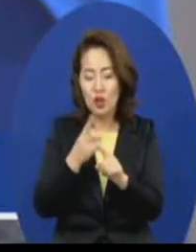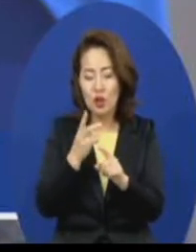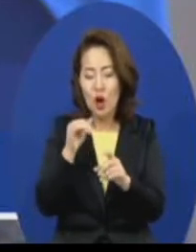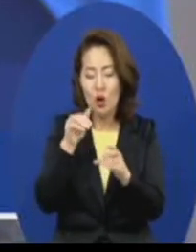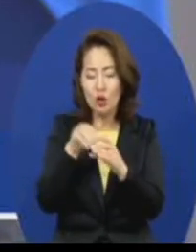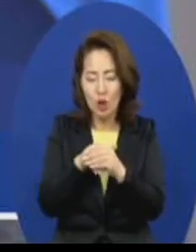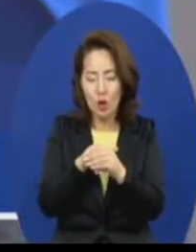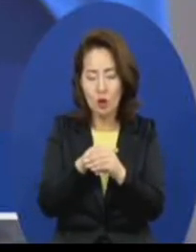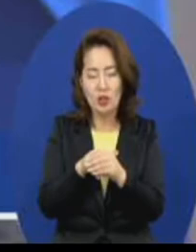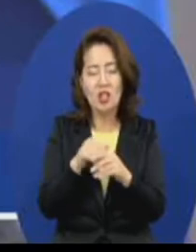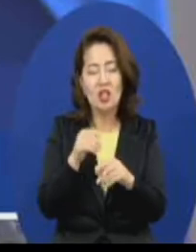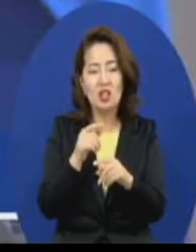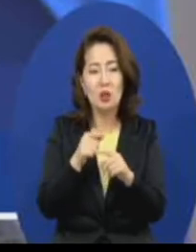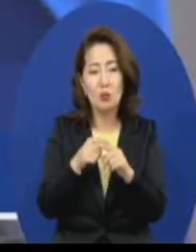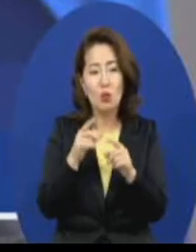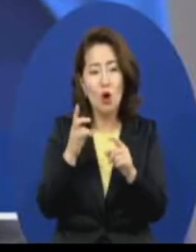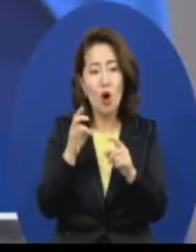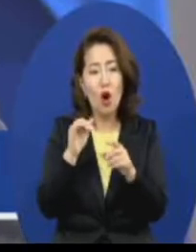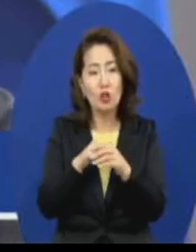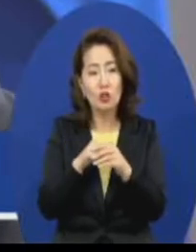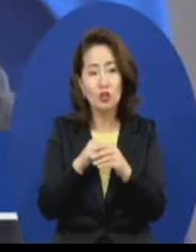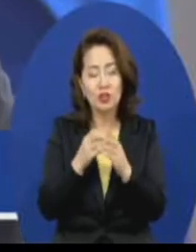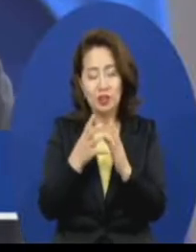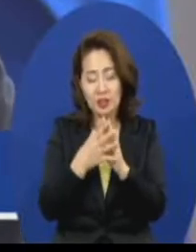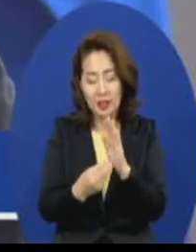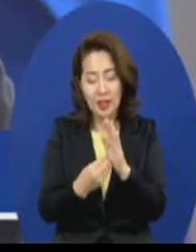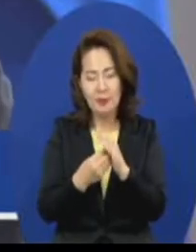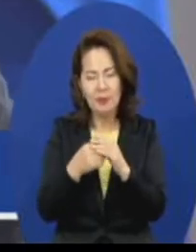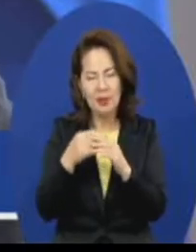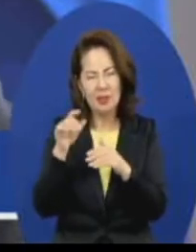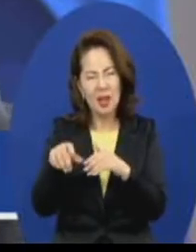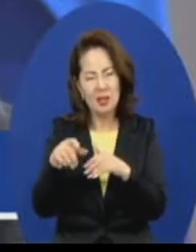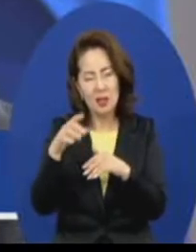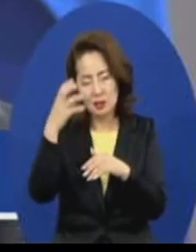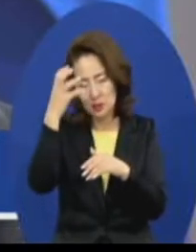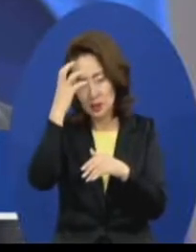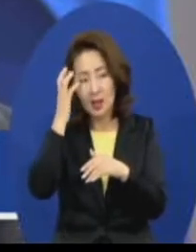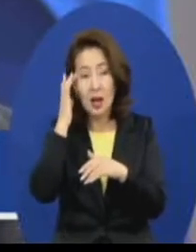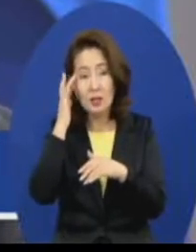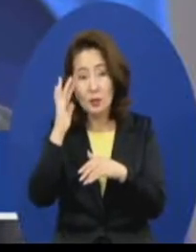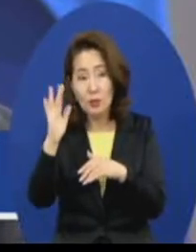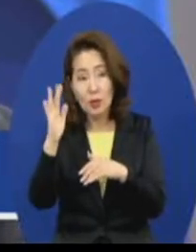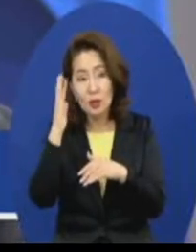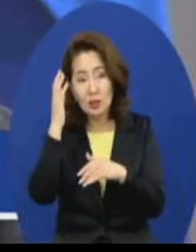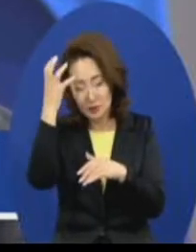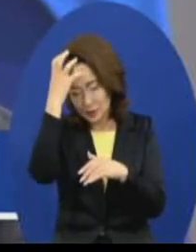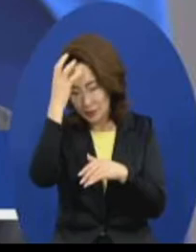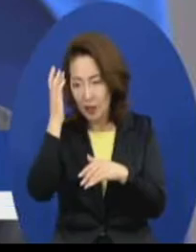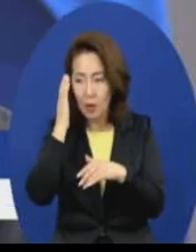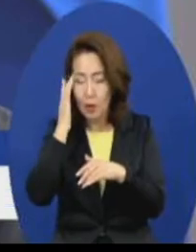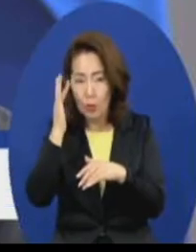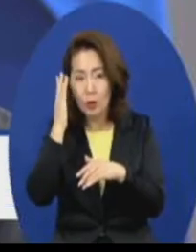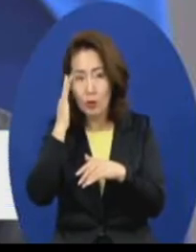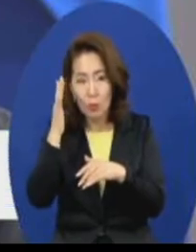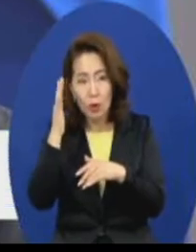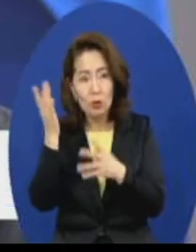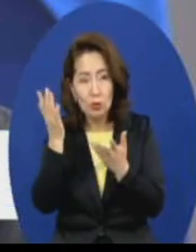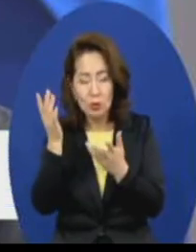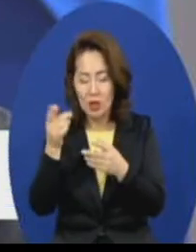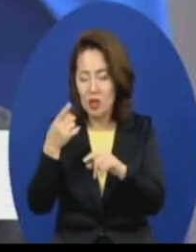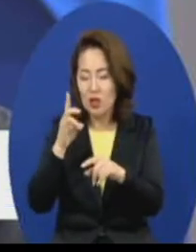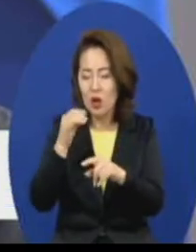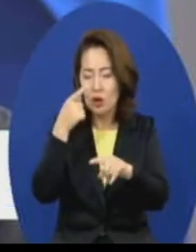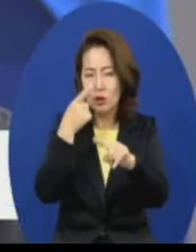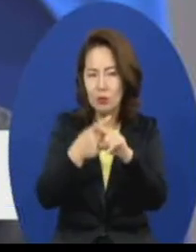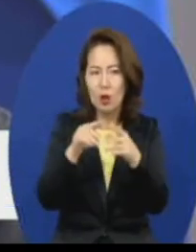шингэнэ. Тэгэнт бол цаагаура улсын төр засгийн энэ засгийн газрын бодлого бол өнөөдөр нэмээ өртөг шингээе.